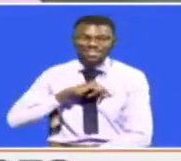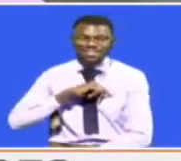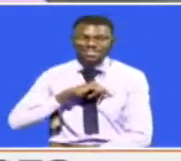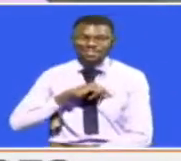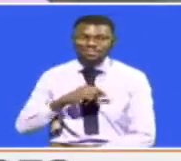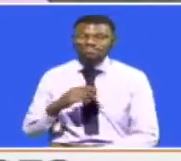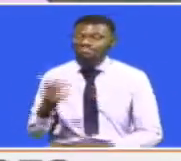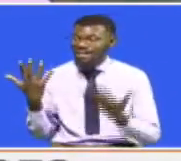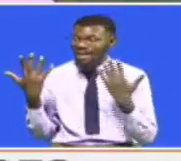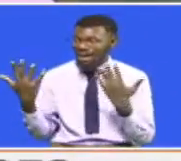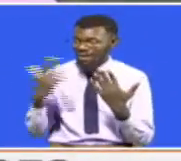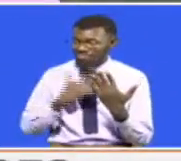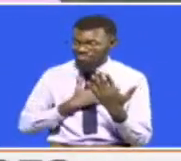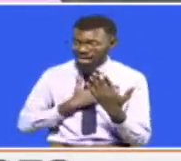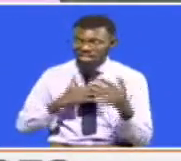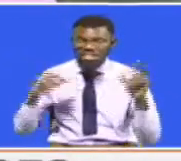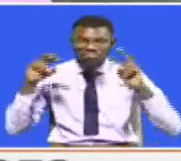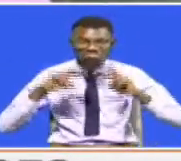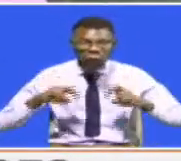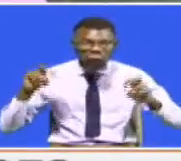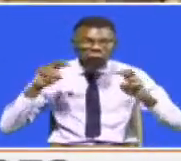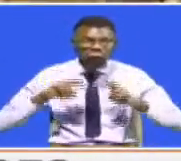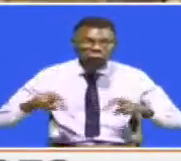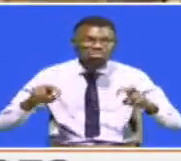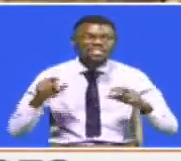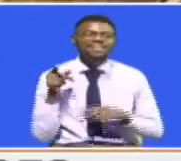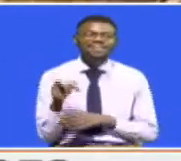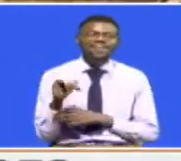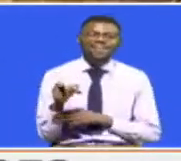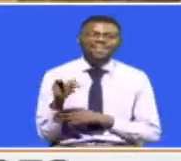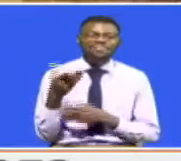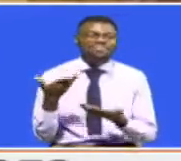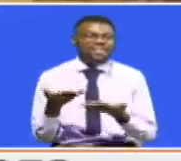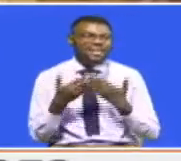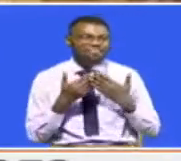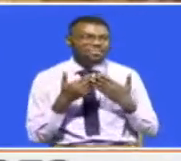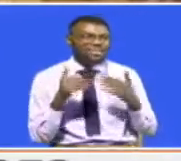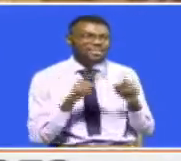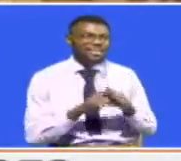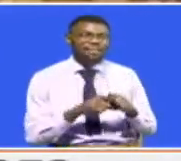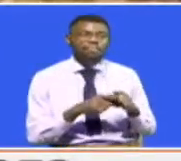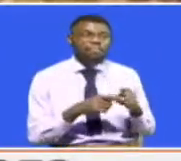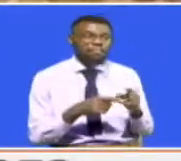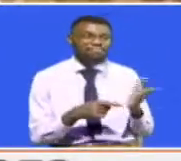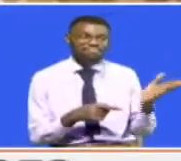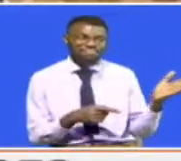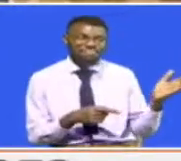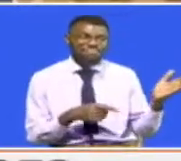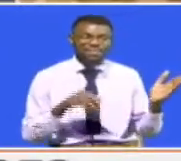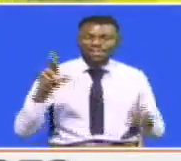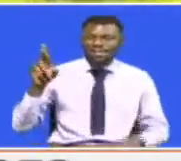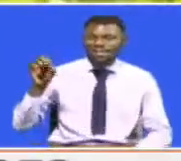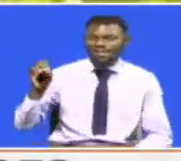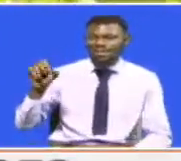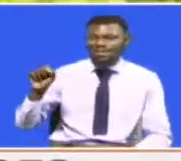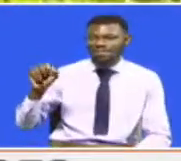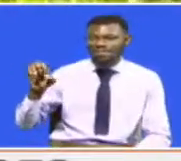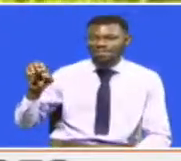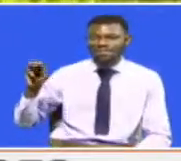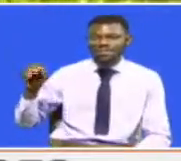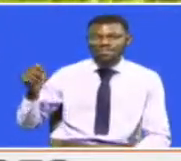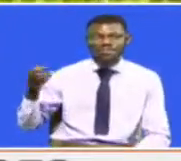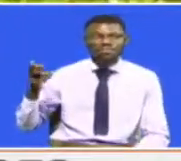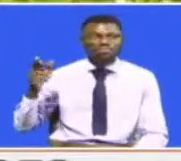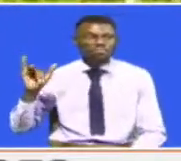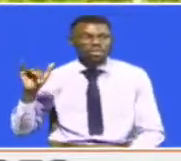hii ndio mimi nimezoea hiyo. A few meters from his home, we meet Rosemary Sipeta. She